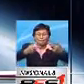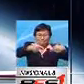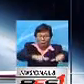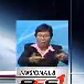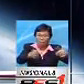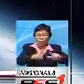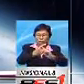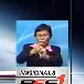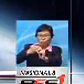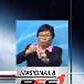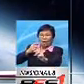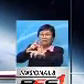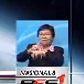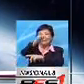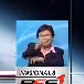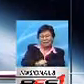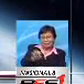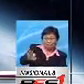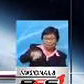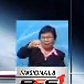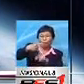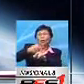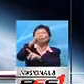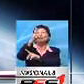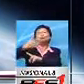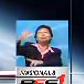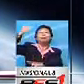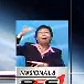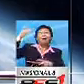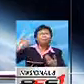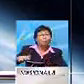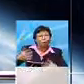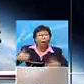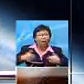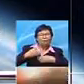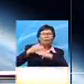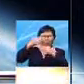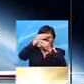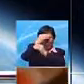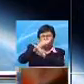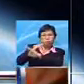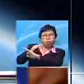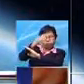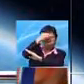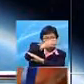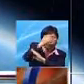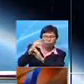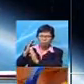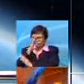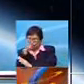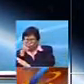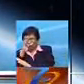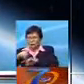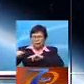insiden sebuah trak di Nice, selatan Perancis Julai lepas membuktikan ada kekangan maklumat dalam agensi risikan mengenai